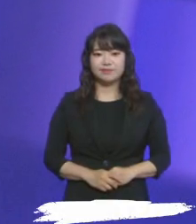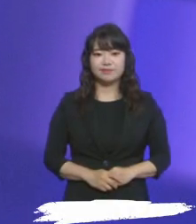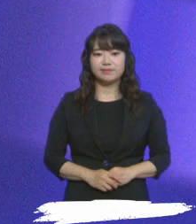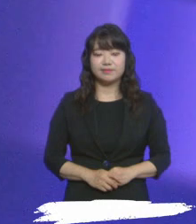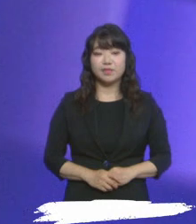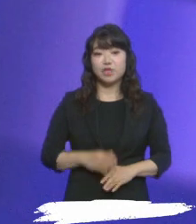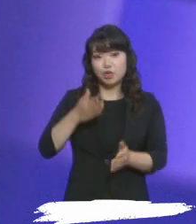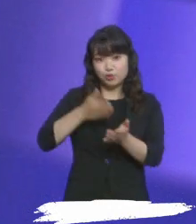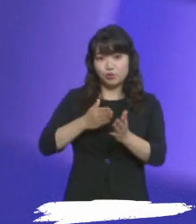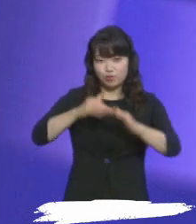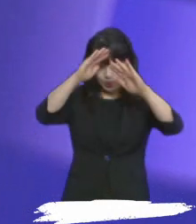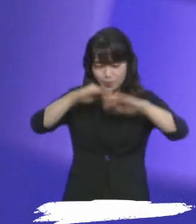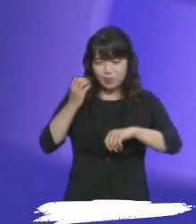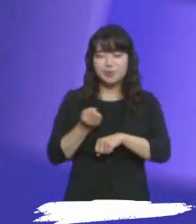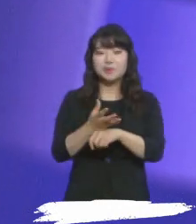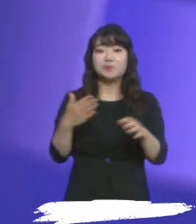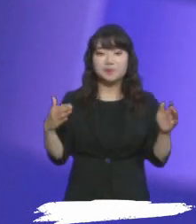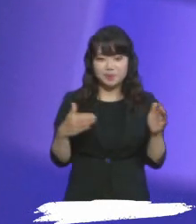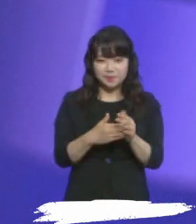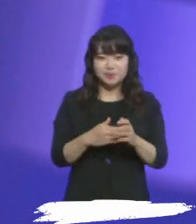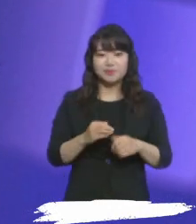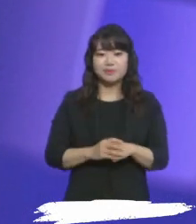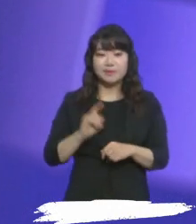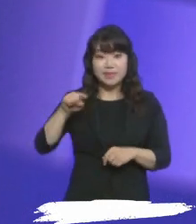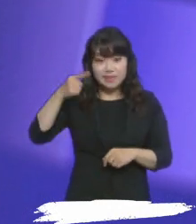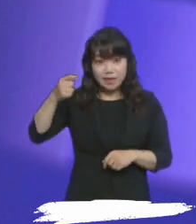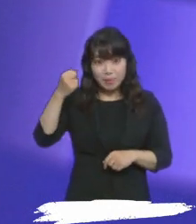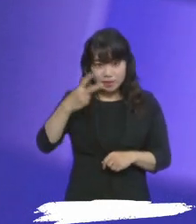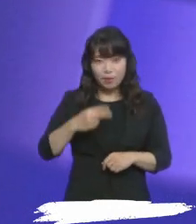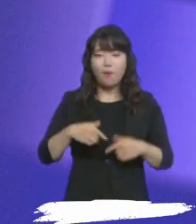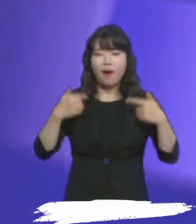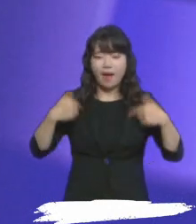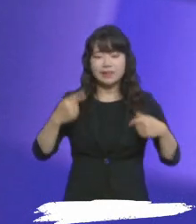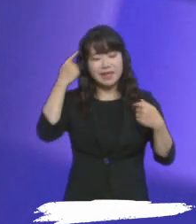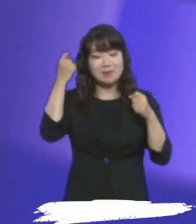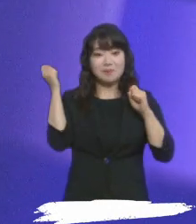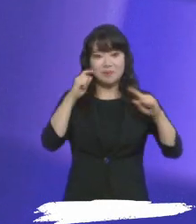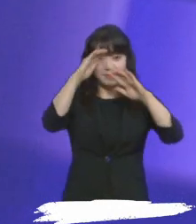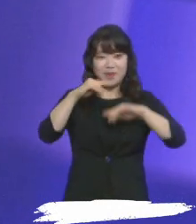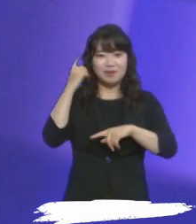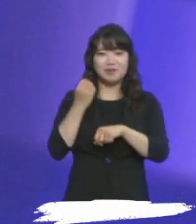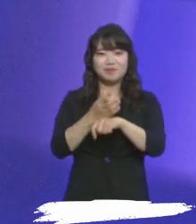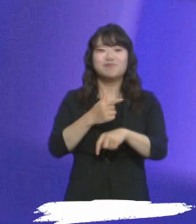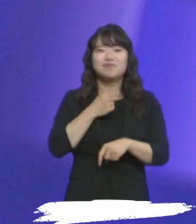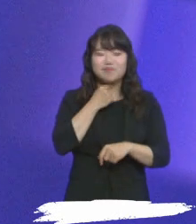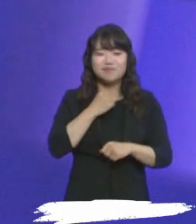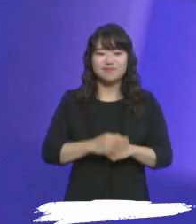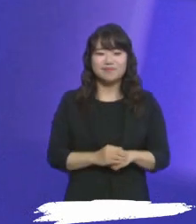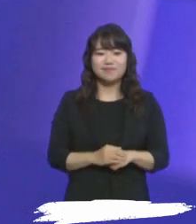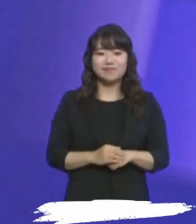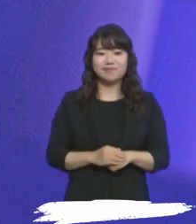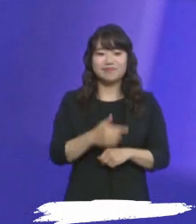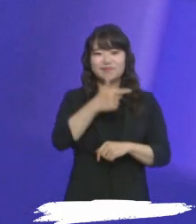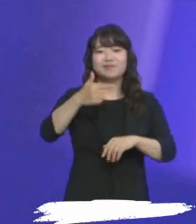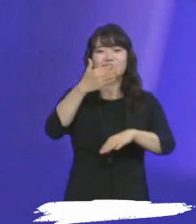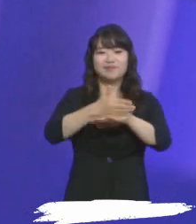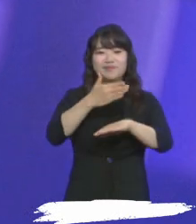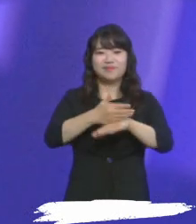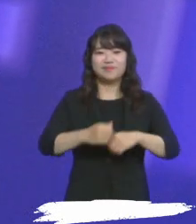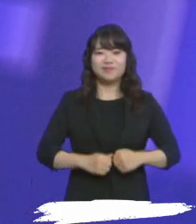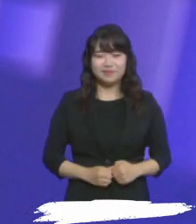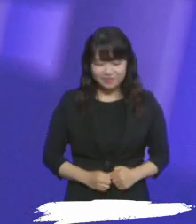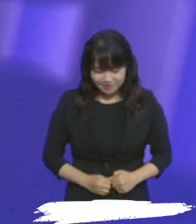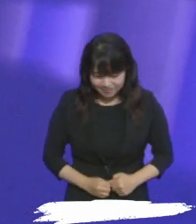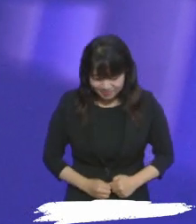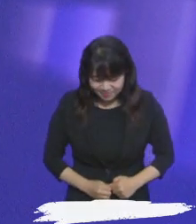BTV 뉴스가 준비한 소식은 여기까지입니다. 다음 시간에도 언제나 지역에 힘이 되는 소식으로 돌아오겠습니다. 시청해주신 여러분